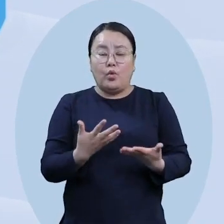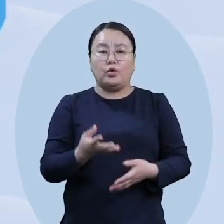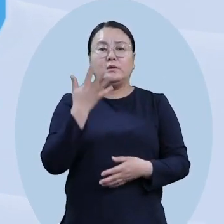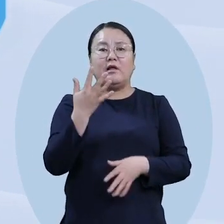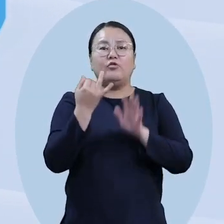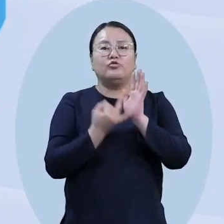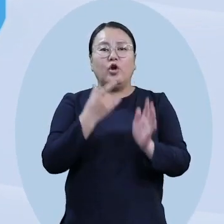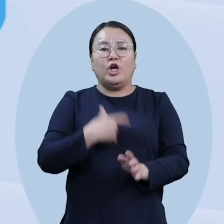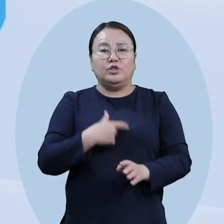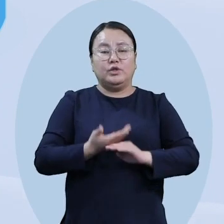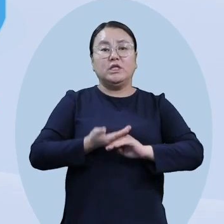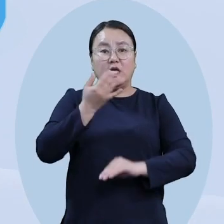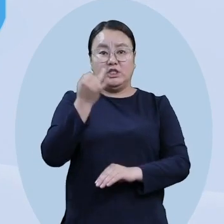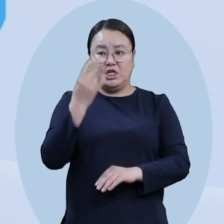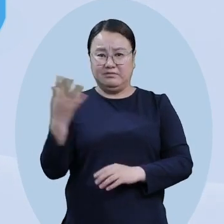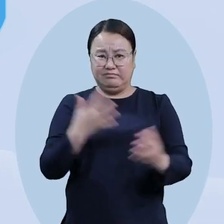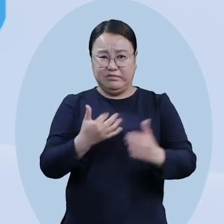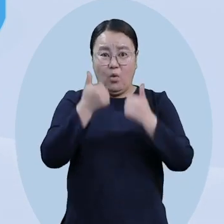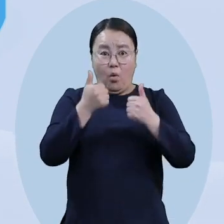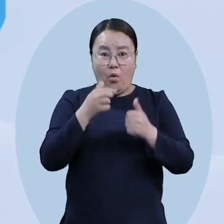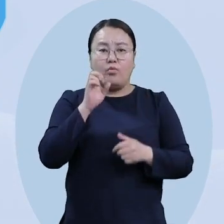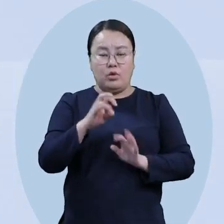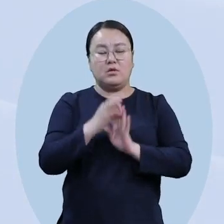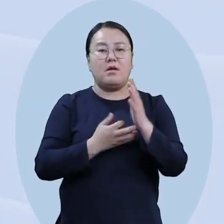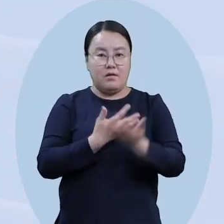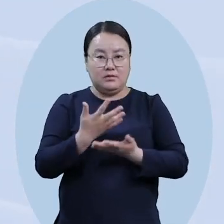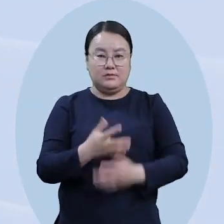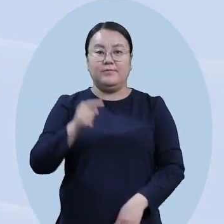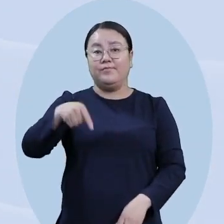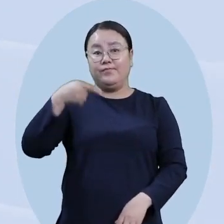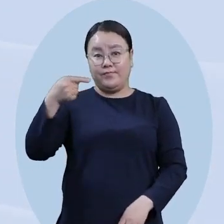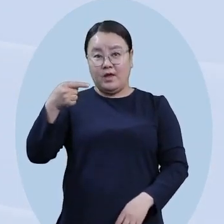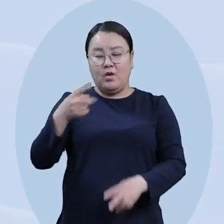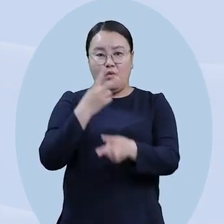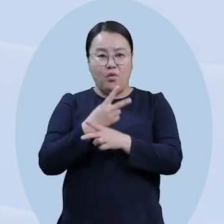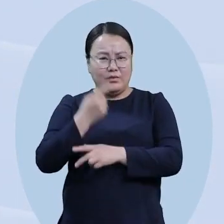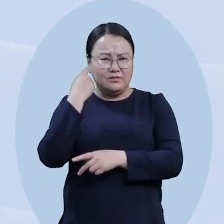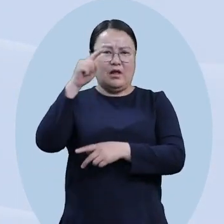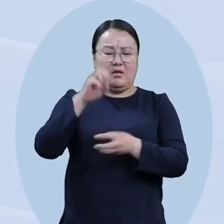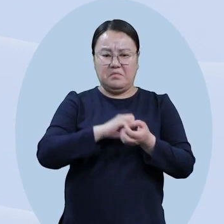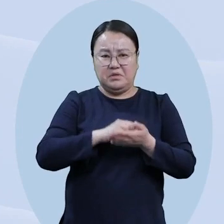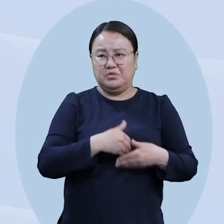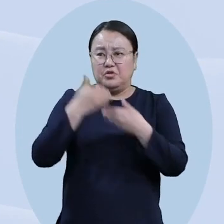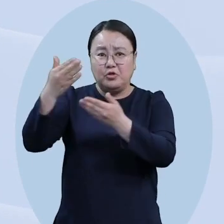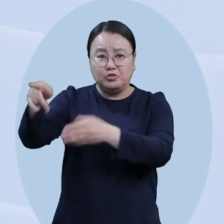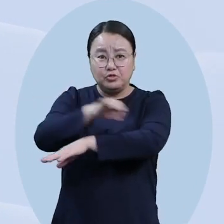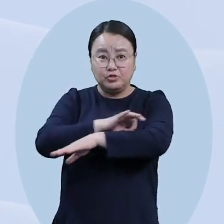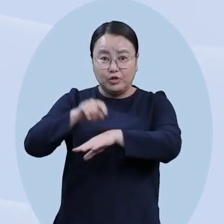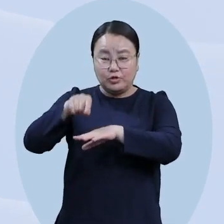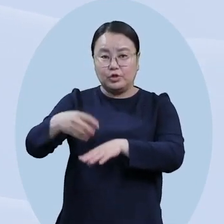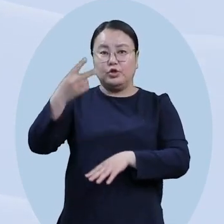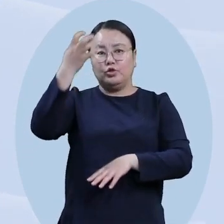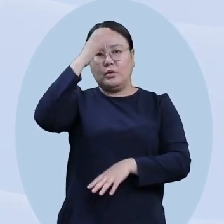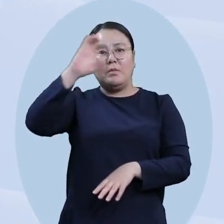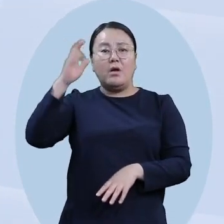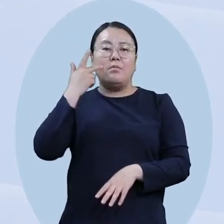буюу 57-оос дээш гишүүний эрсдэлтэй тохиолдолд хэлэлцэнэ. Нэгдэх хэлэлцүүлэг. Хууль санаачлагчаас өргөн мэдүүлсэн төслийг төрийн